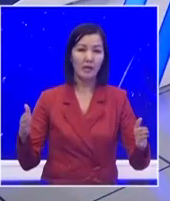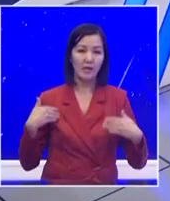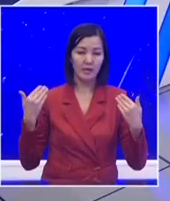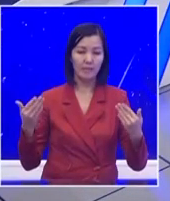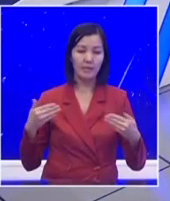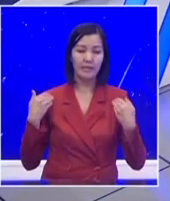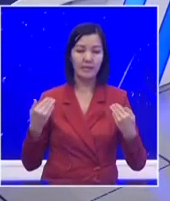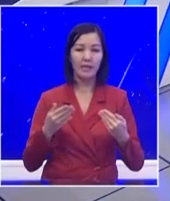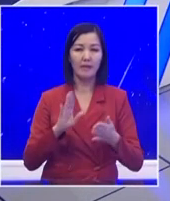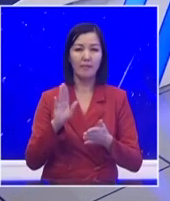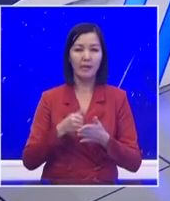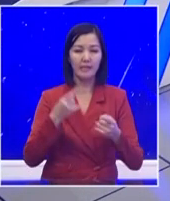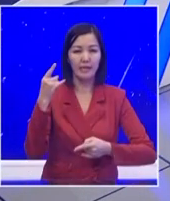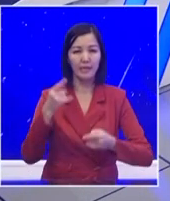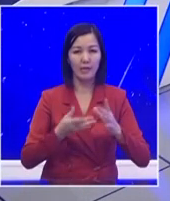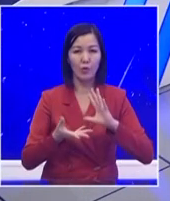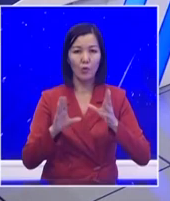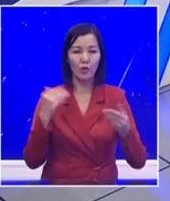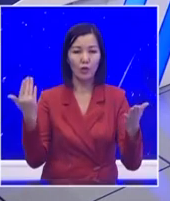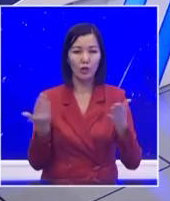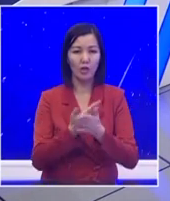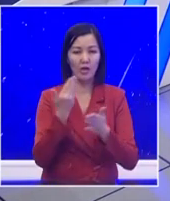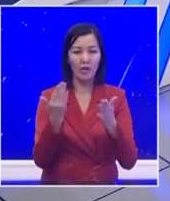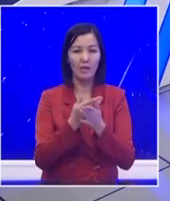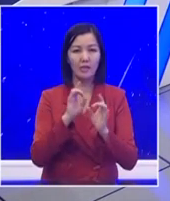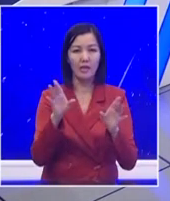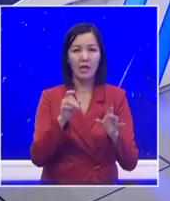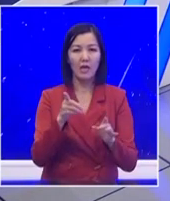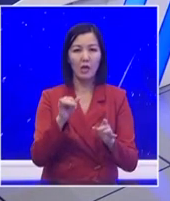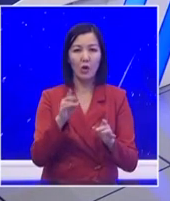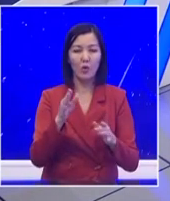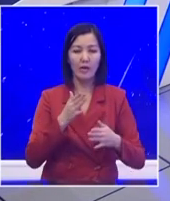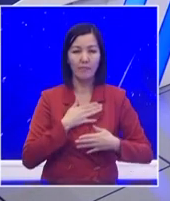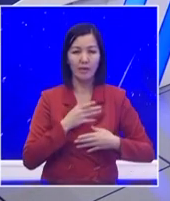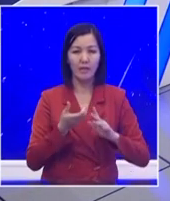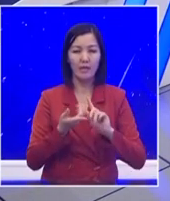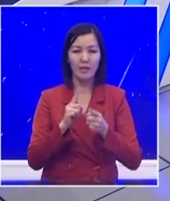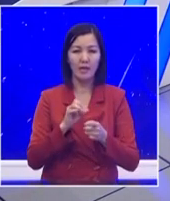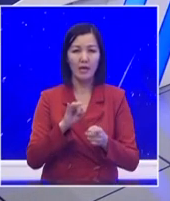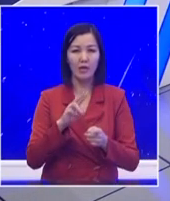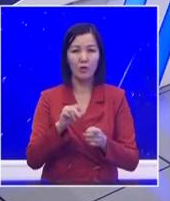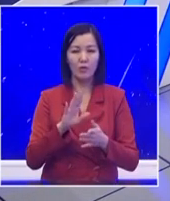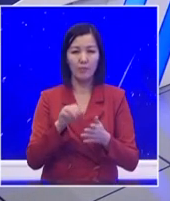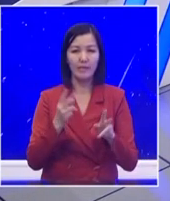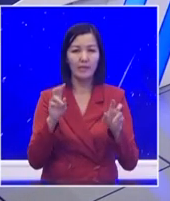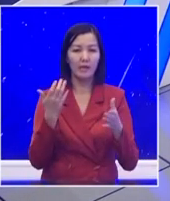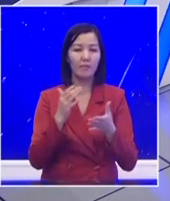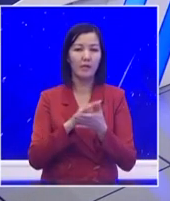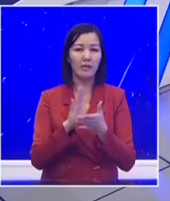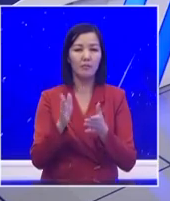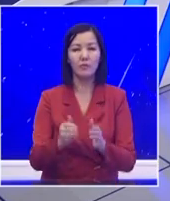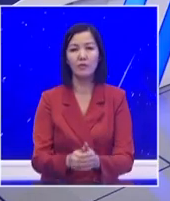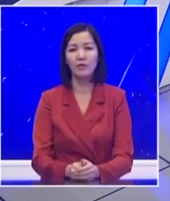Армысыздар, аймақтың басты арнасында қорытынды жаңалықтар студияда Гауһар Муса, сурд аудармада Айгүл Жұмаш қызы. Қымбатты көрермен, бүгін көретіндеріңіз.